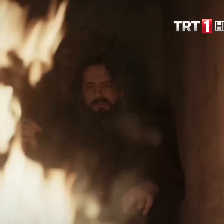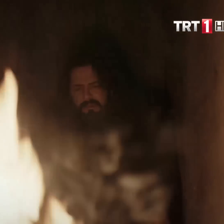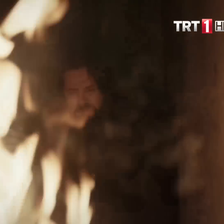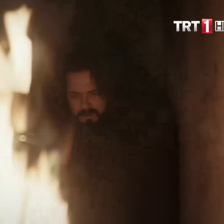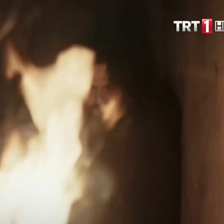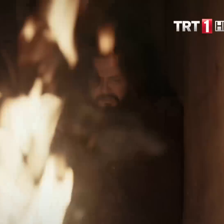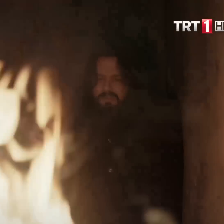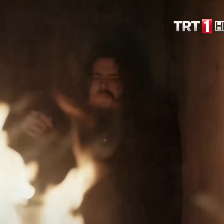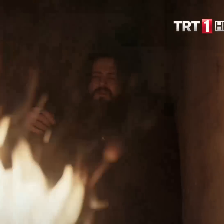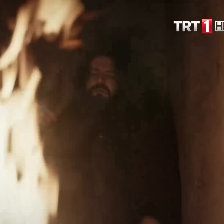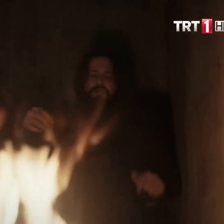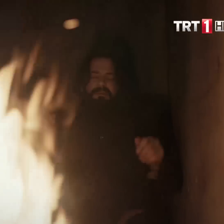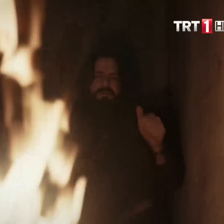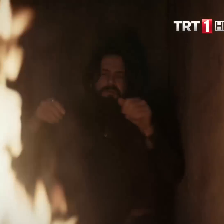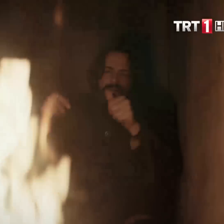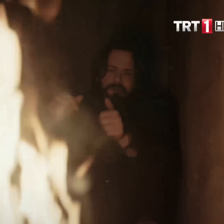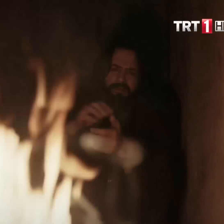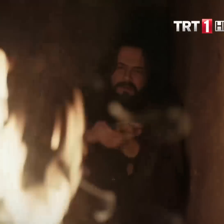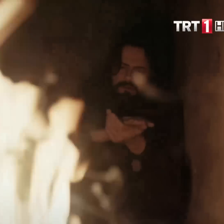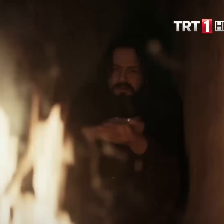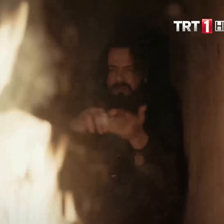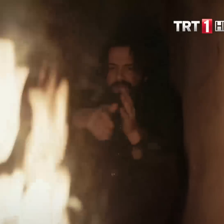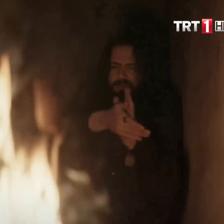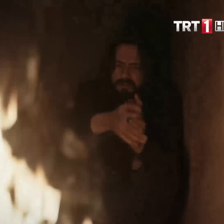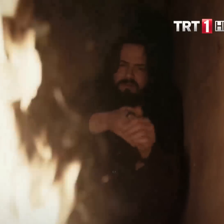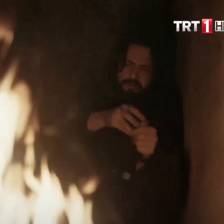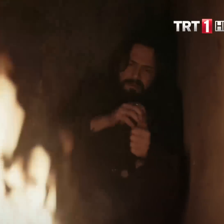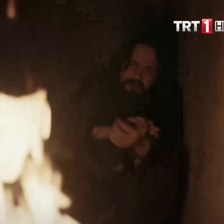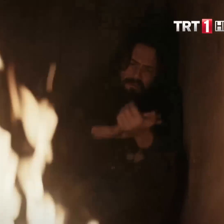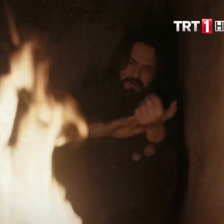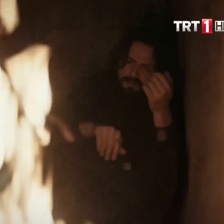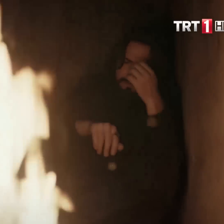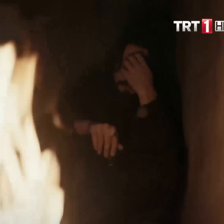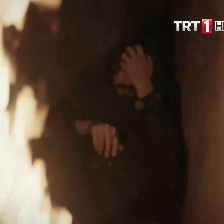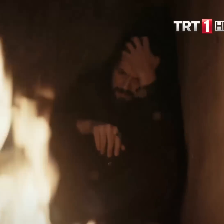Duvar dibine iyice sokulup oturdu, sırtı duvara yaslı halde alevleri seyredaldı.